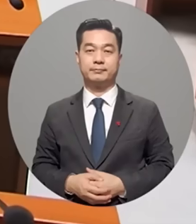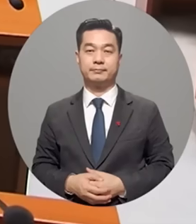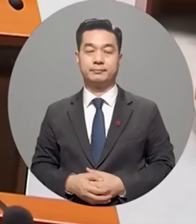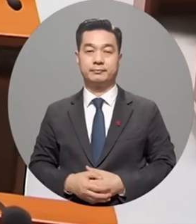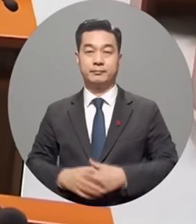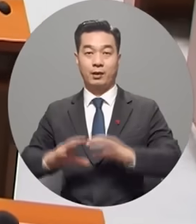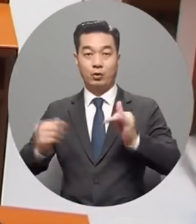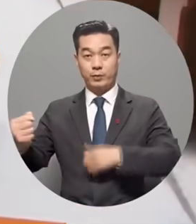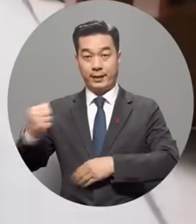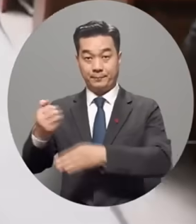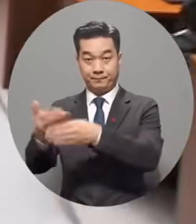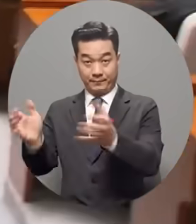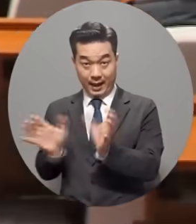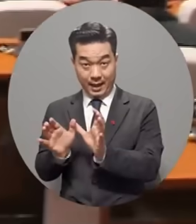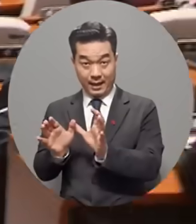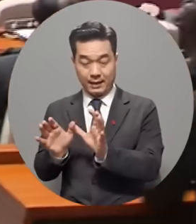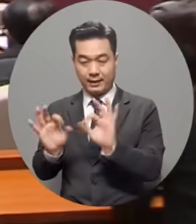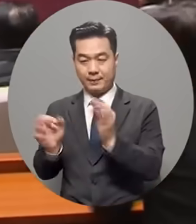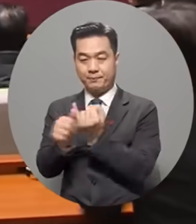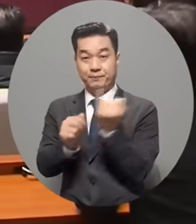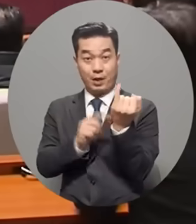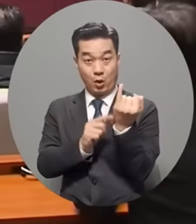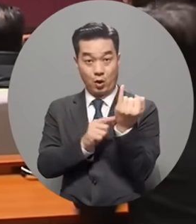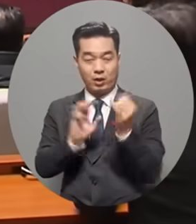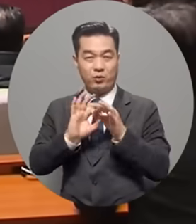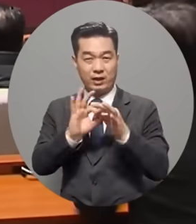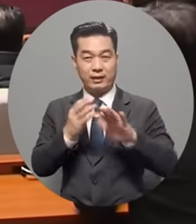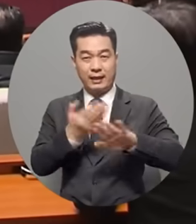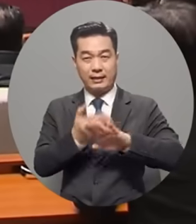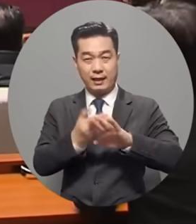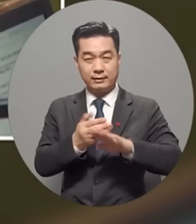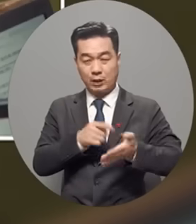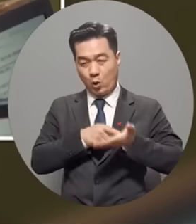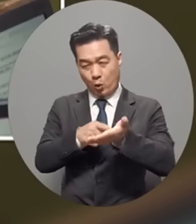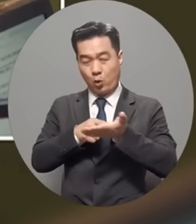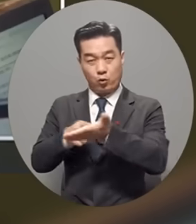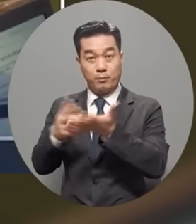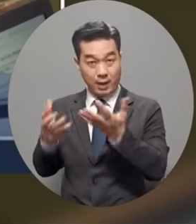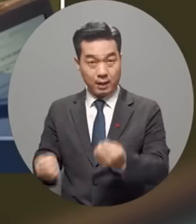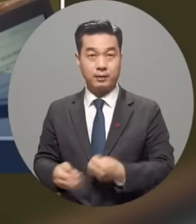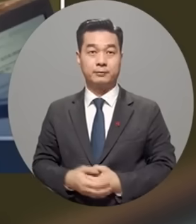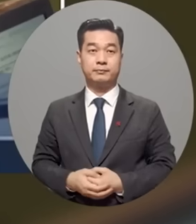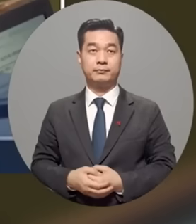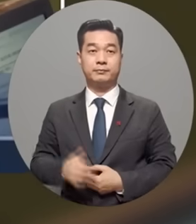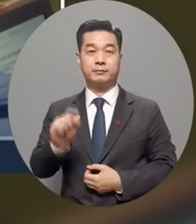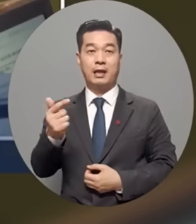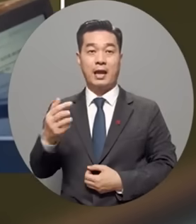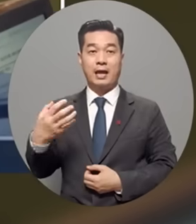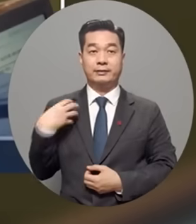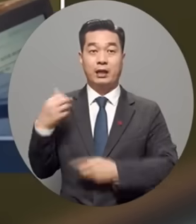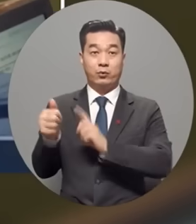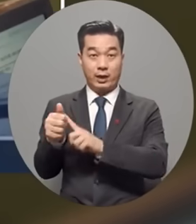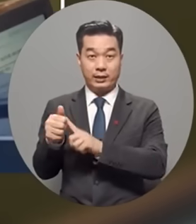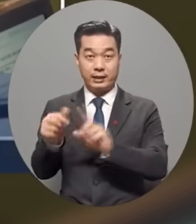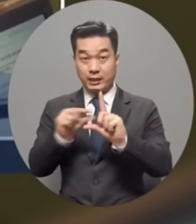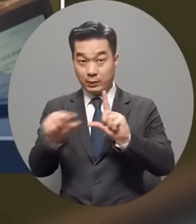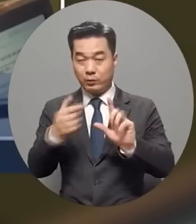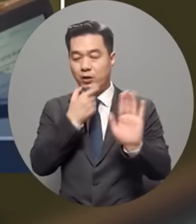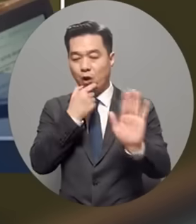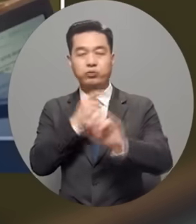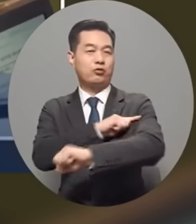국민의힘 일각에선 김건희 여사와 관련한 다른 요구들이 나오고 있습니다. 저는 한동훈 장관이 이 부분을 거부권을